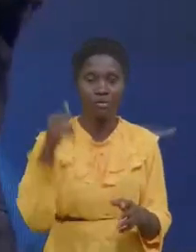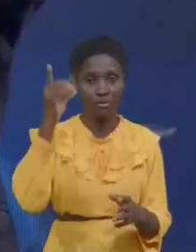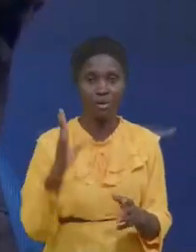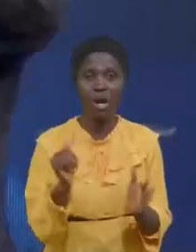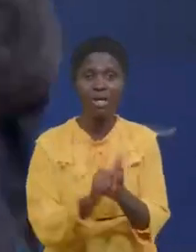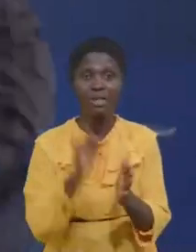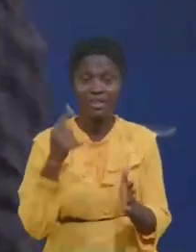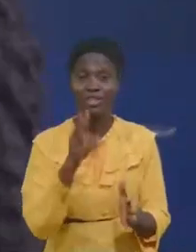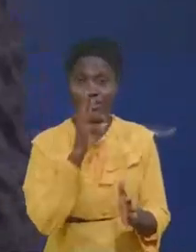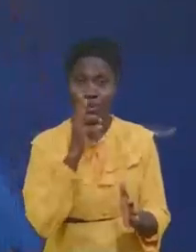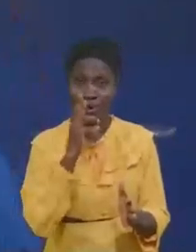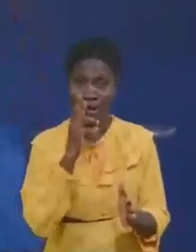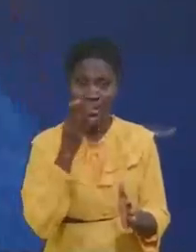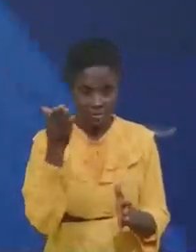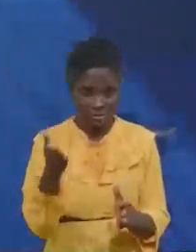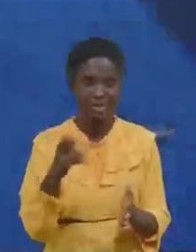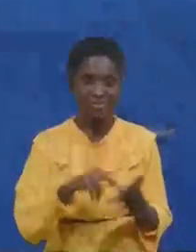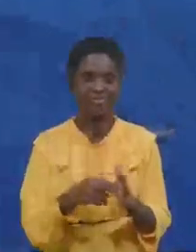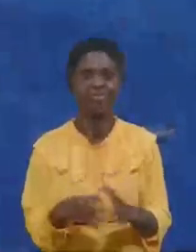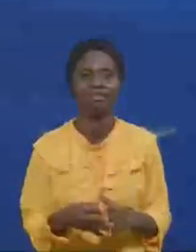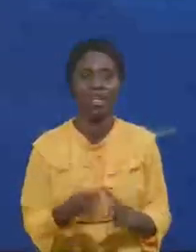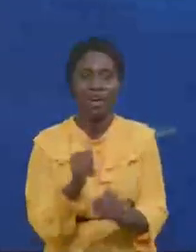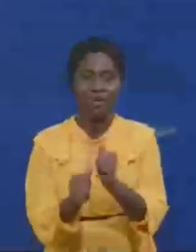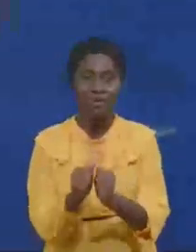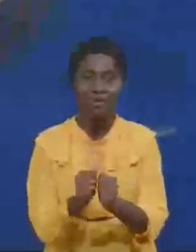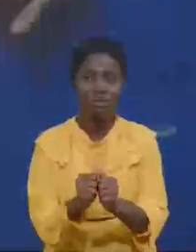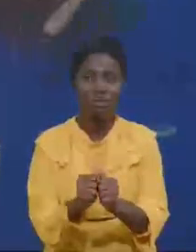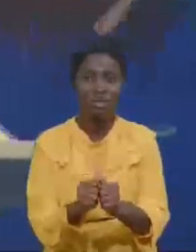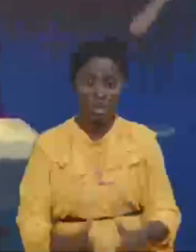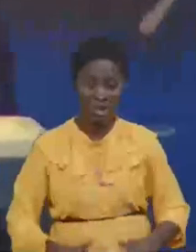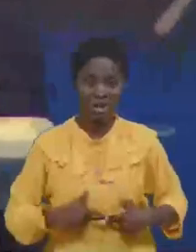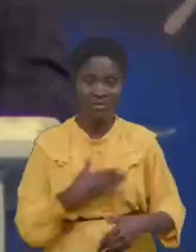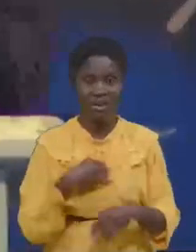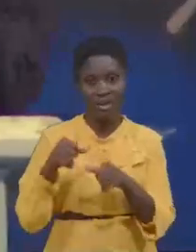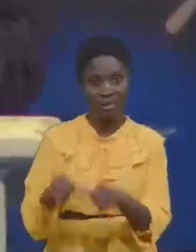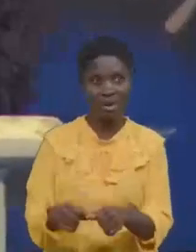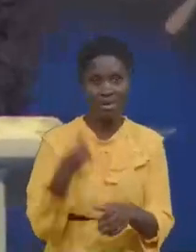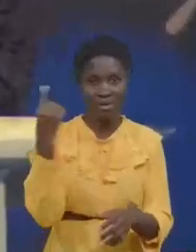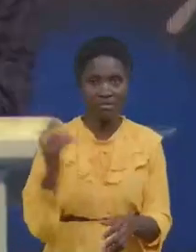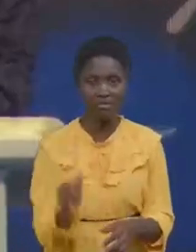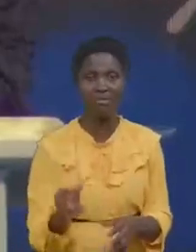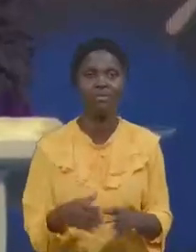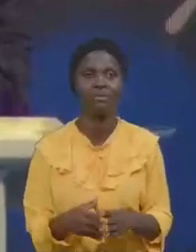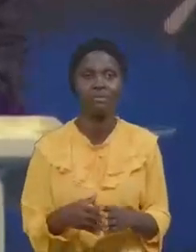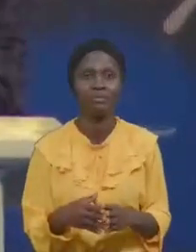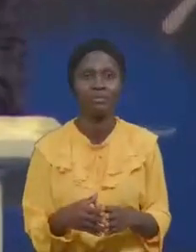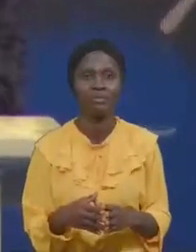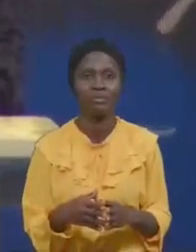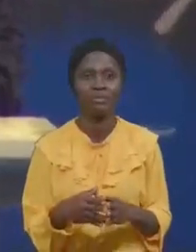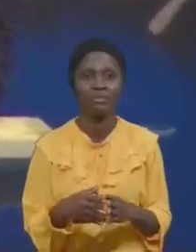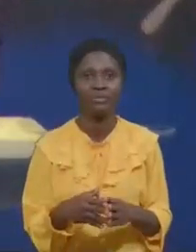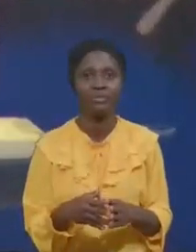par la parole de Dieu, c'est l'eau là-bas, par la parole vivante et permanente de Dieu. Cela veut dire